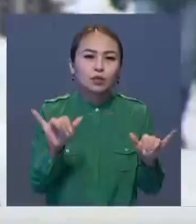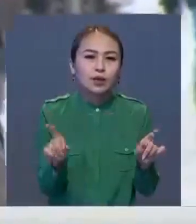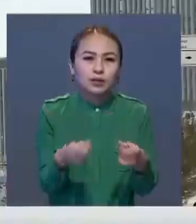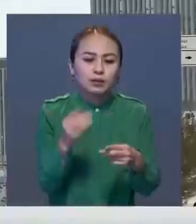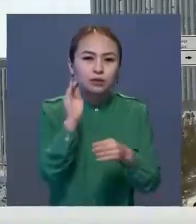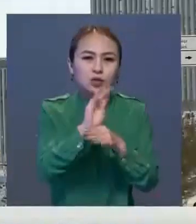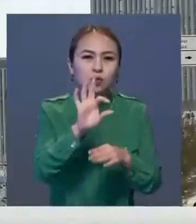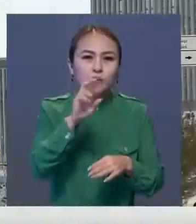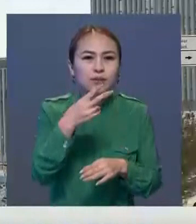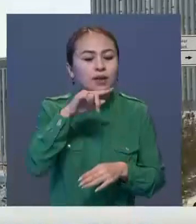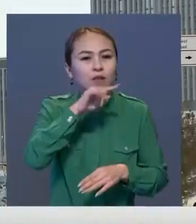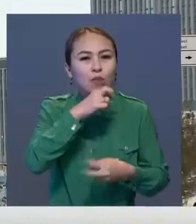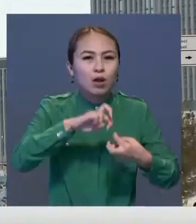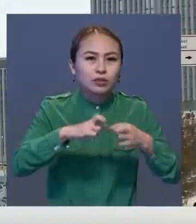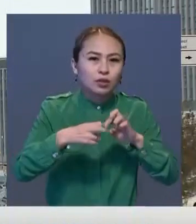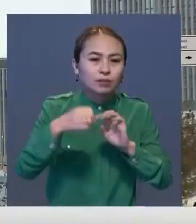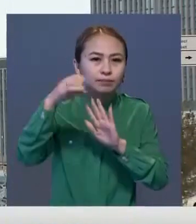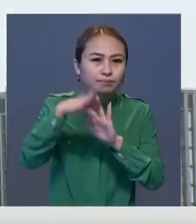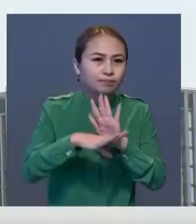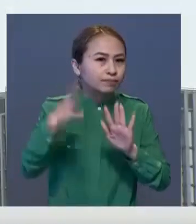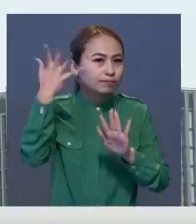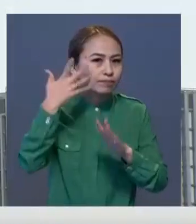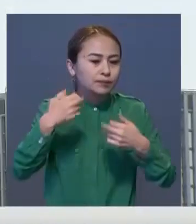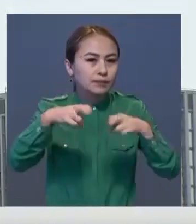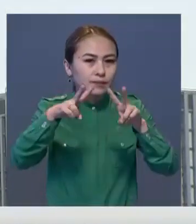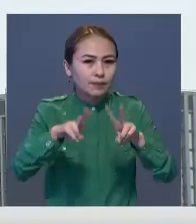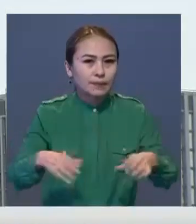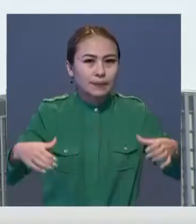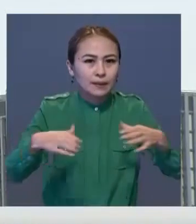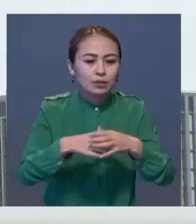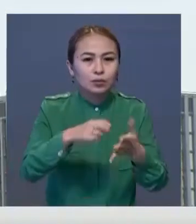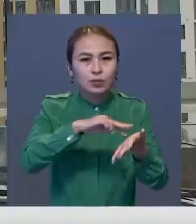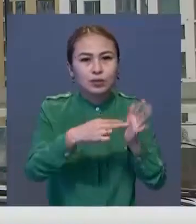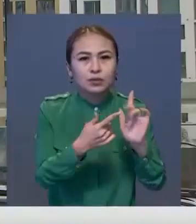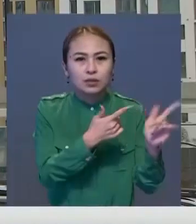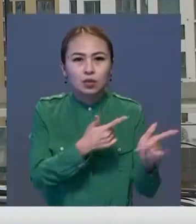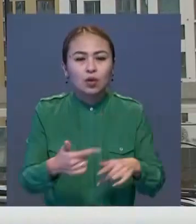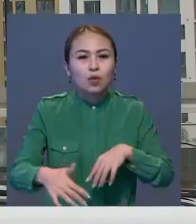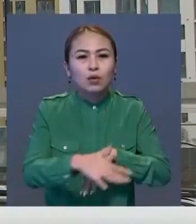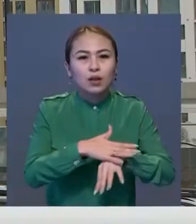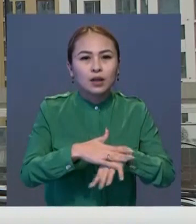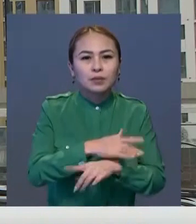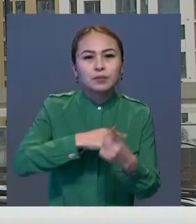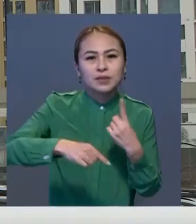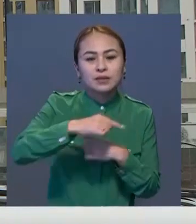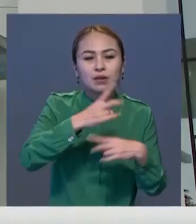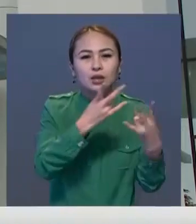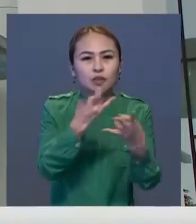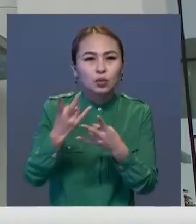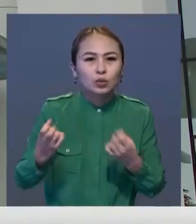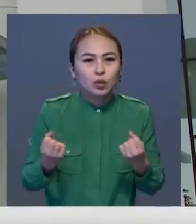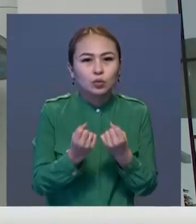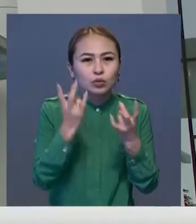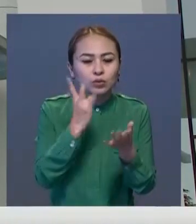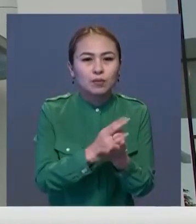дамыту агенттігі әлеуметтік экономикалық ахуал нашарлаған жағдайға арналған бірлескен іс-қимыл жоспарын әзірледі. Ол халық пен бизнеске